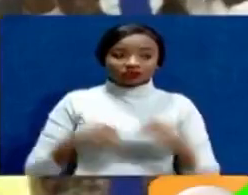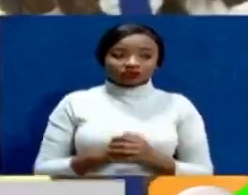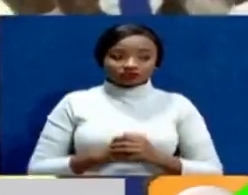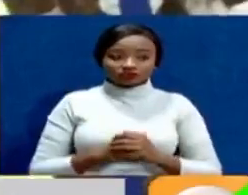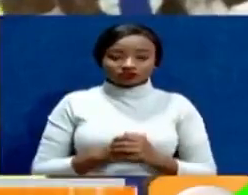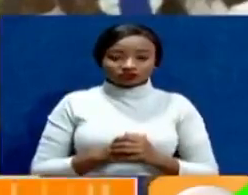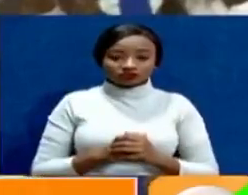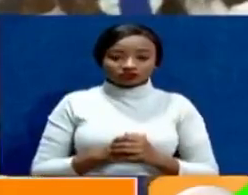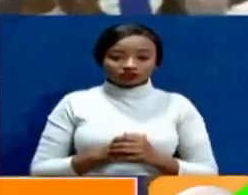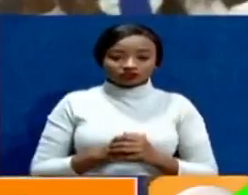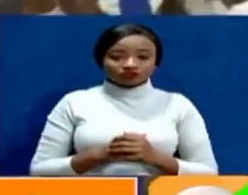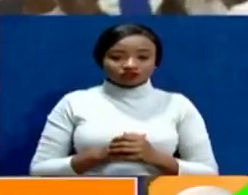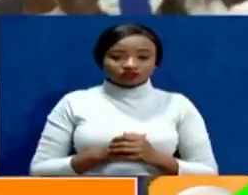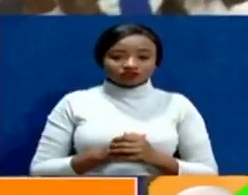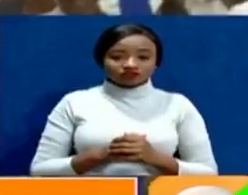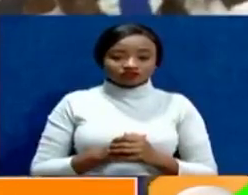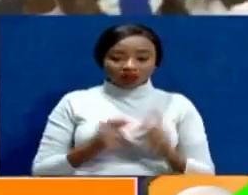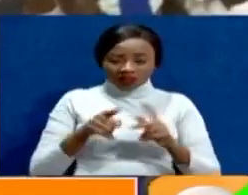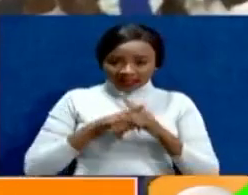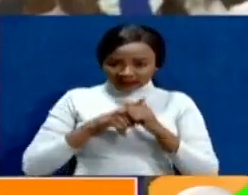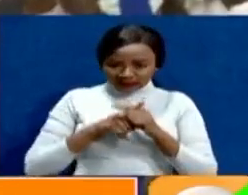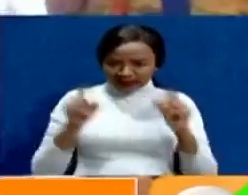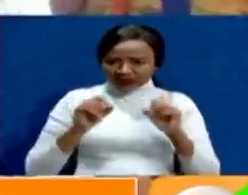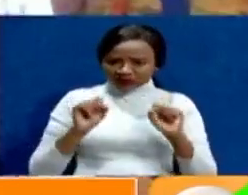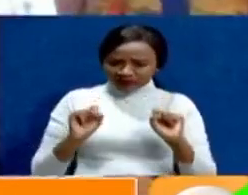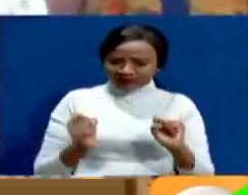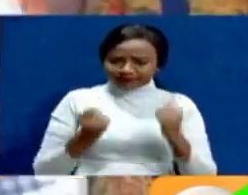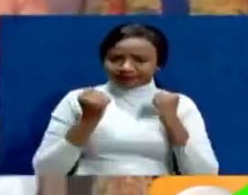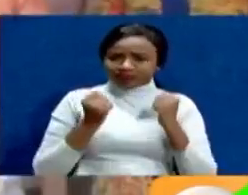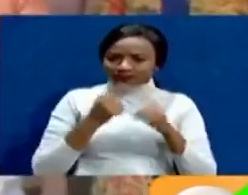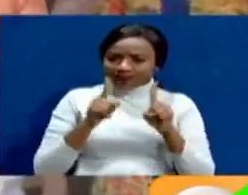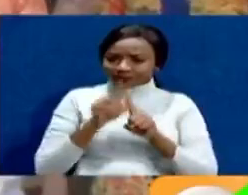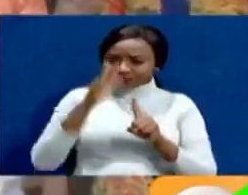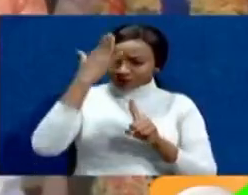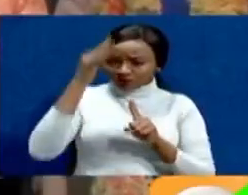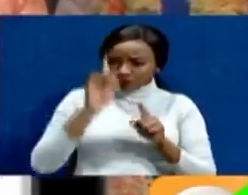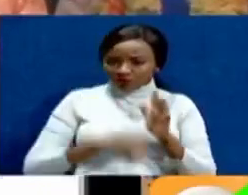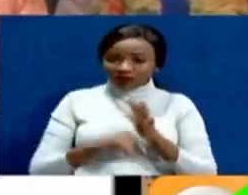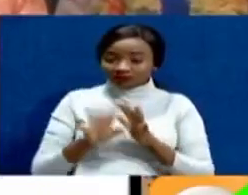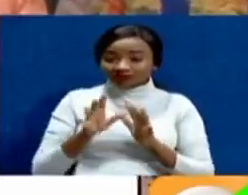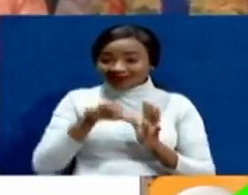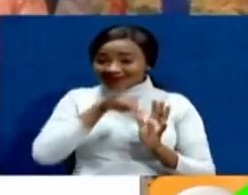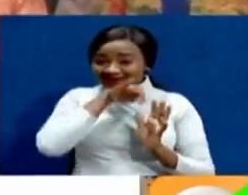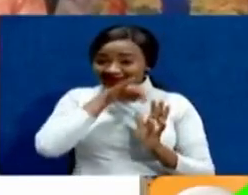tatu ambao tumekuwa tukitarajia miaka mingi. Lakini mjue tena baba amesoma.